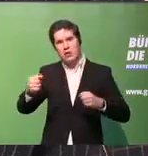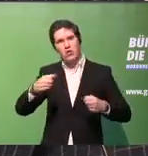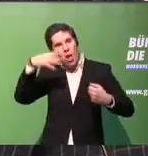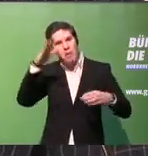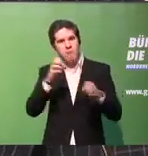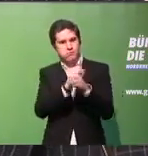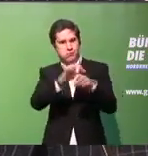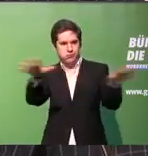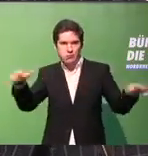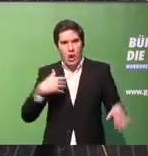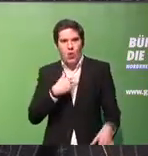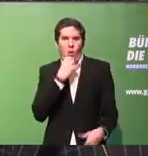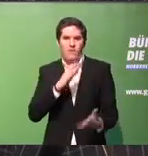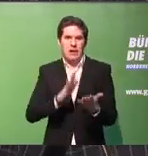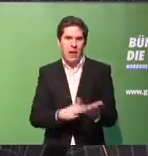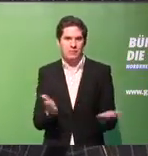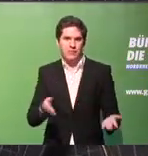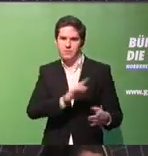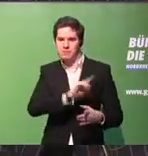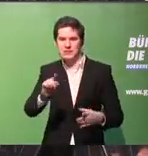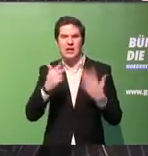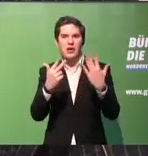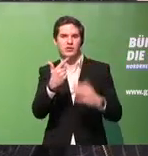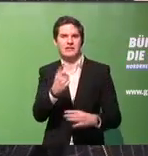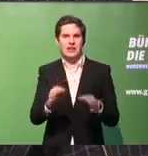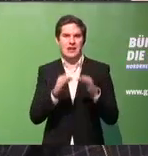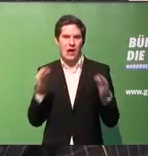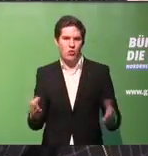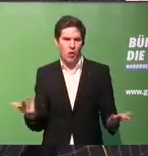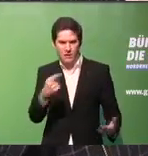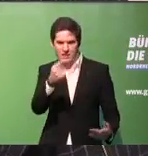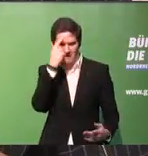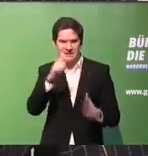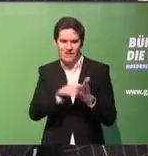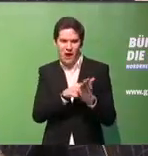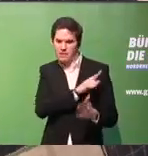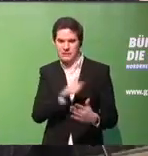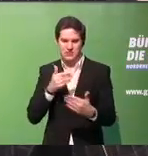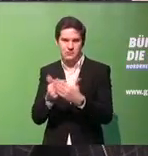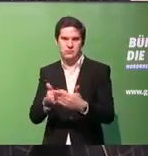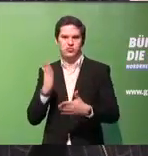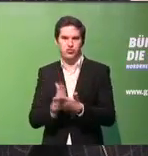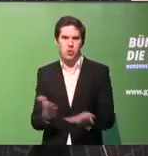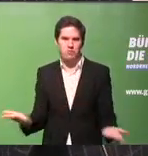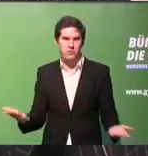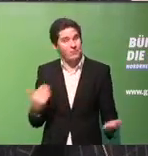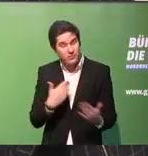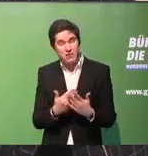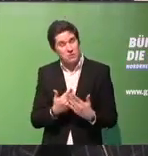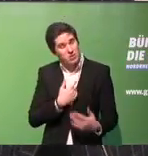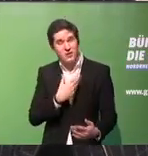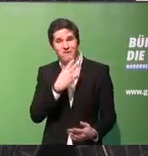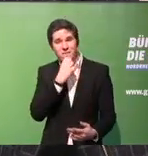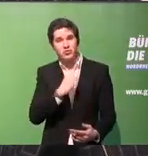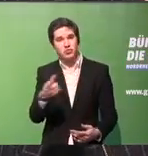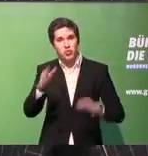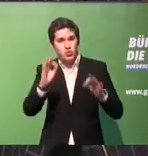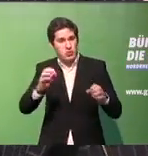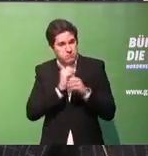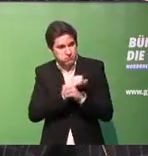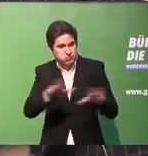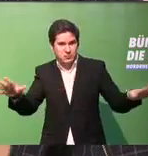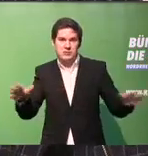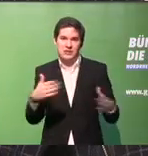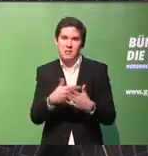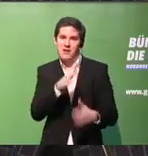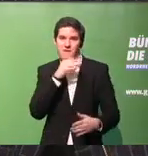dass ihr die gut unters Volk bringt. Bis zum 28. Januar läuft der Wahlzeitraum ja noch und wir würden uns freuen, wenn ihr entsprechende Aktionen